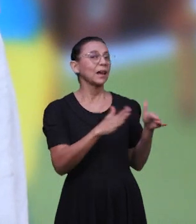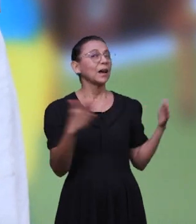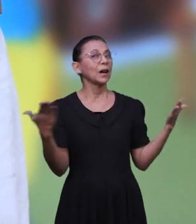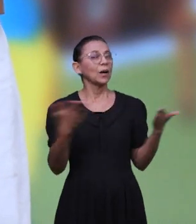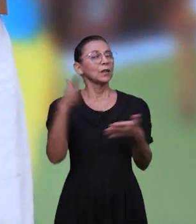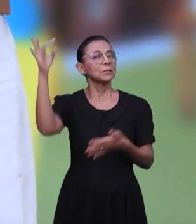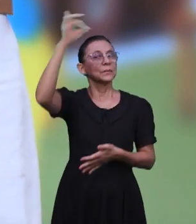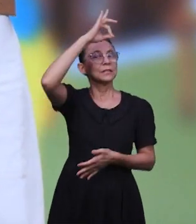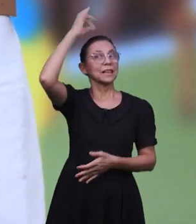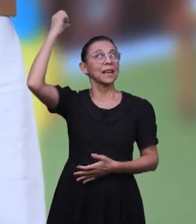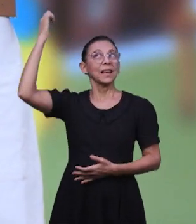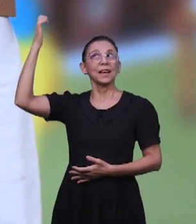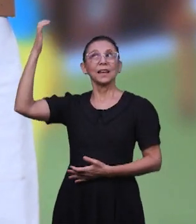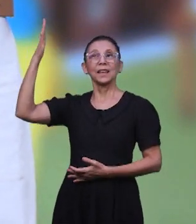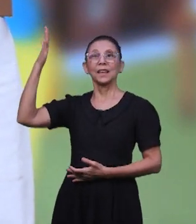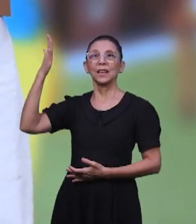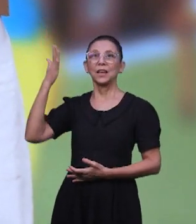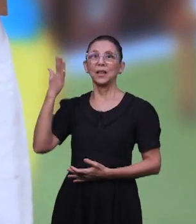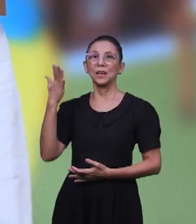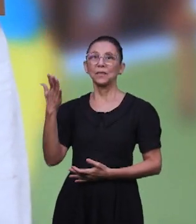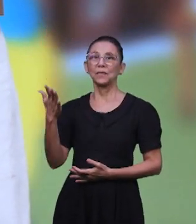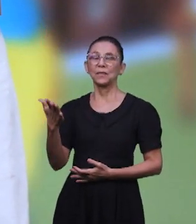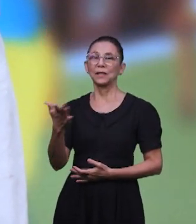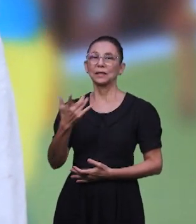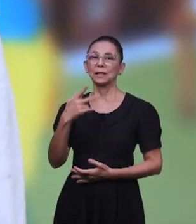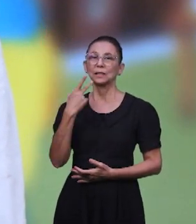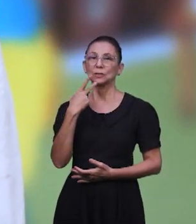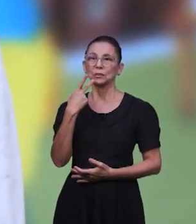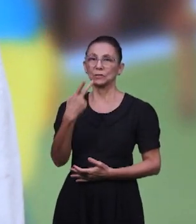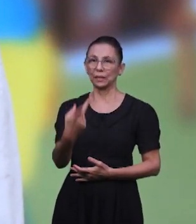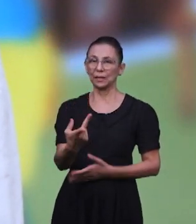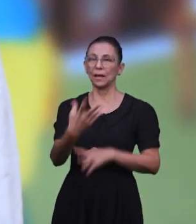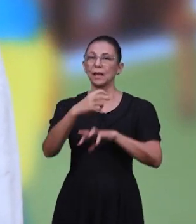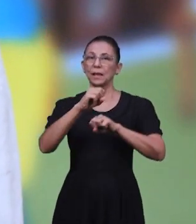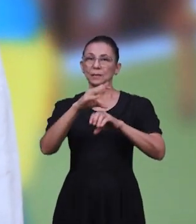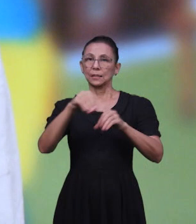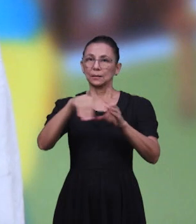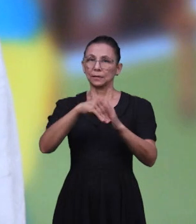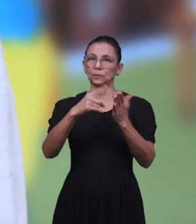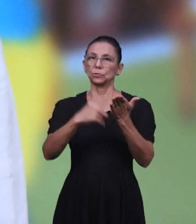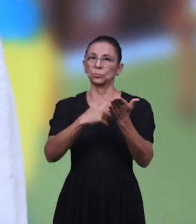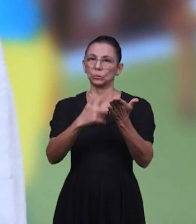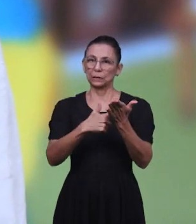le Saint-Esprit veut nous révéler, nous donner la connaissance dans le livre de